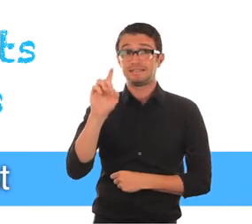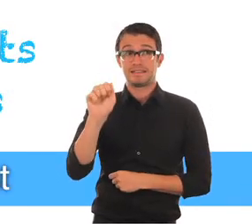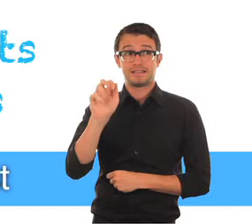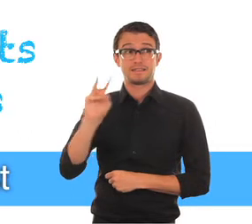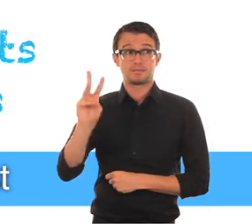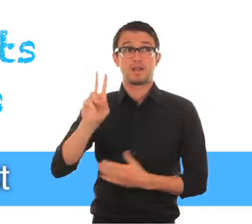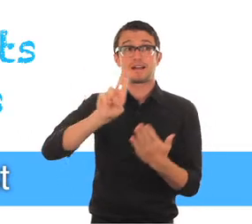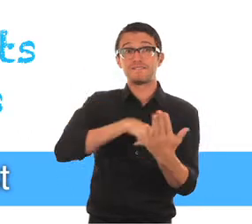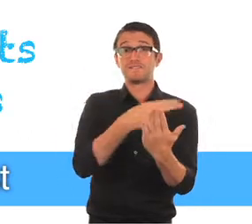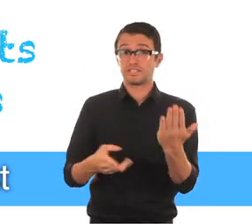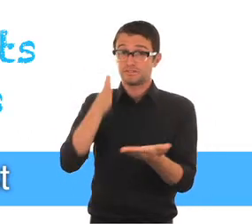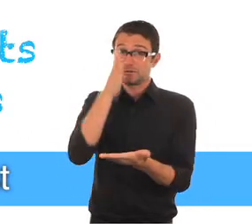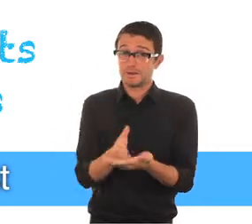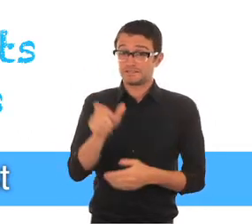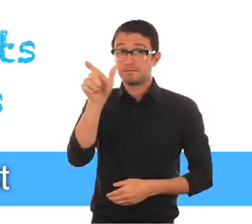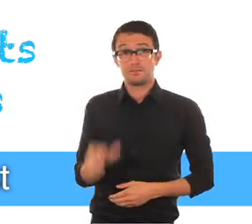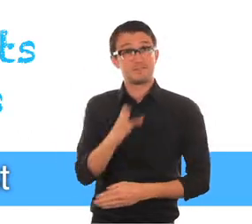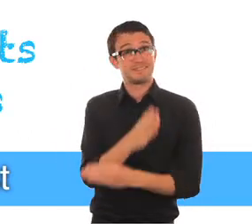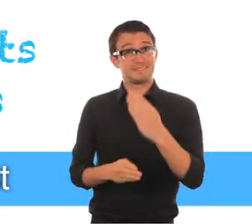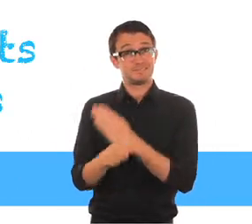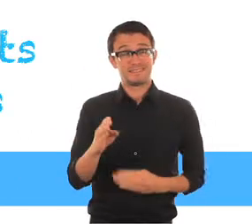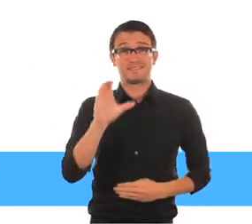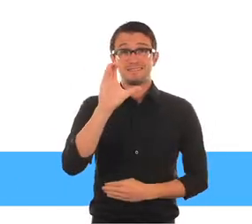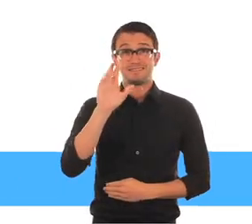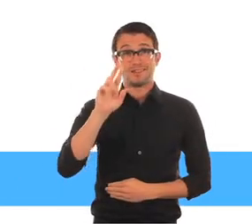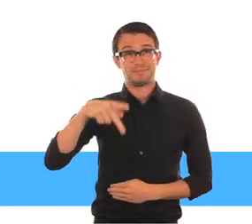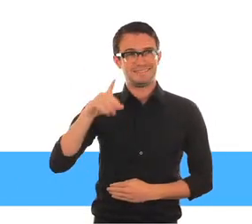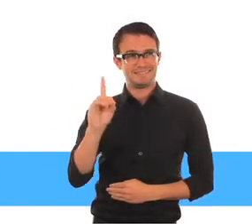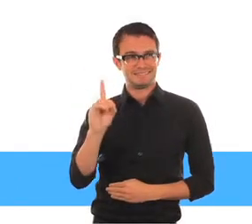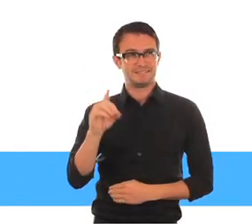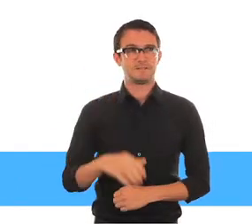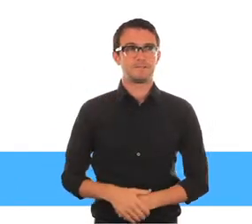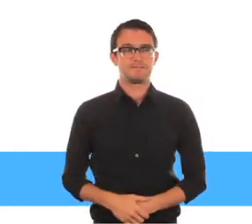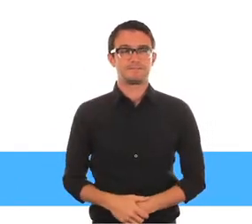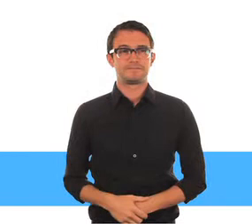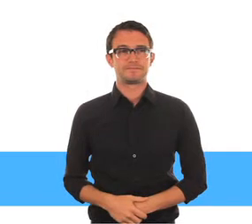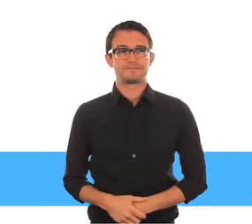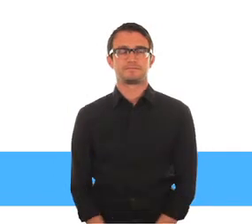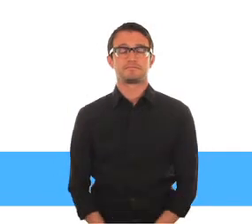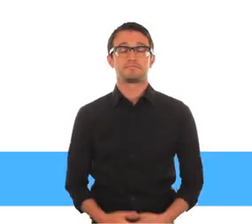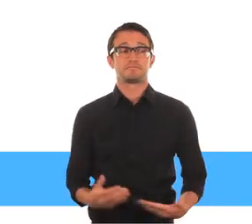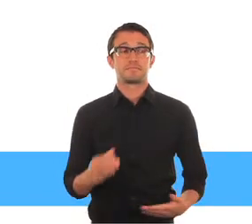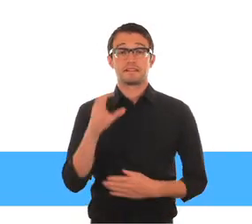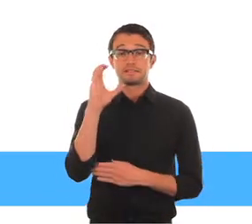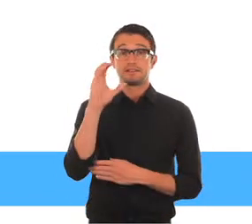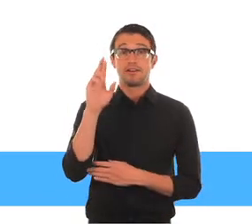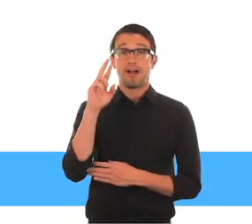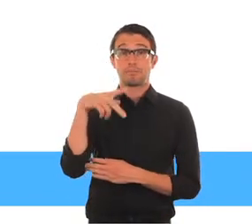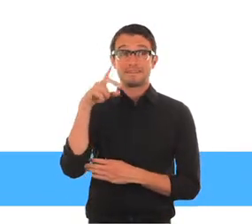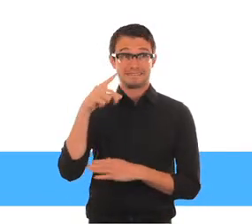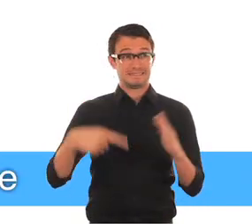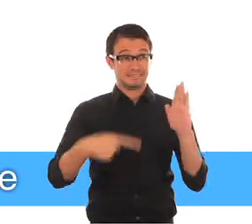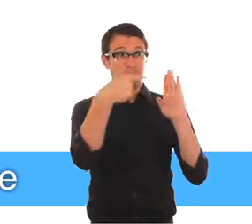Outre la CRC et la CEDAW, l'UNICEF est guidée par la CDPH, une convention qui redéfinit les droits des personnes